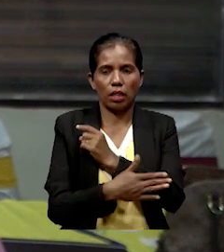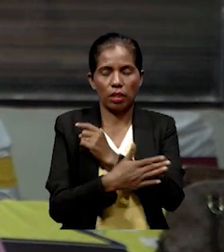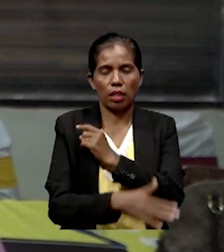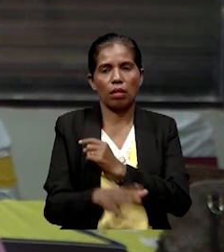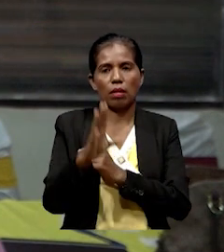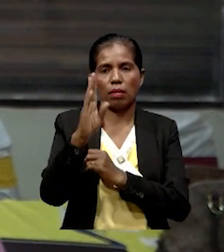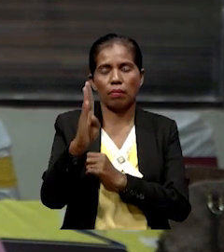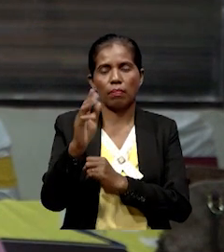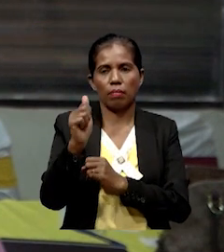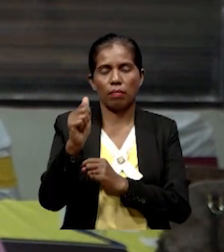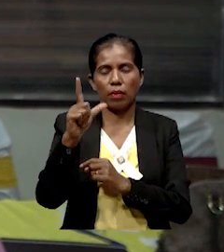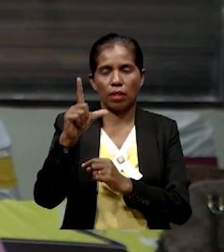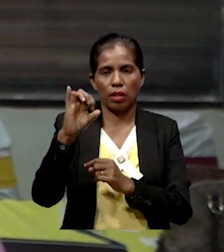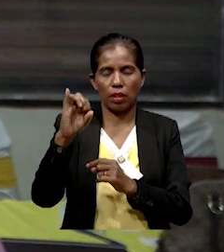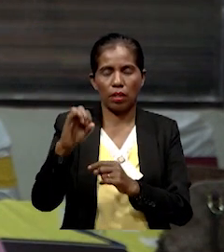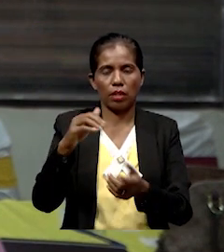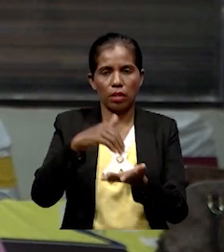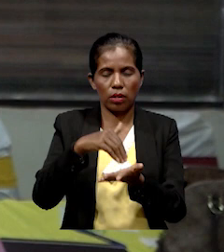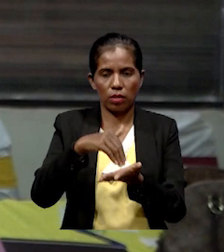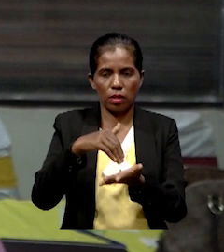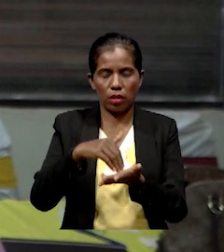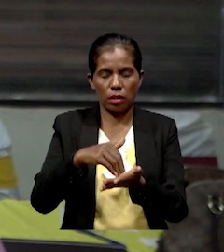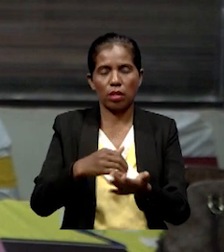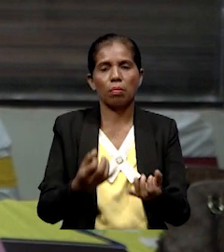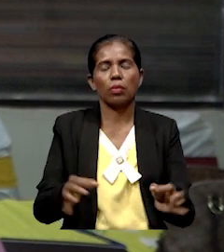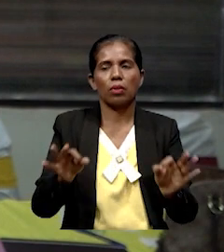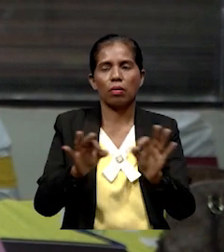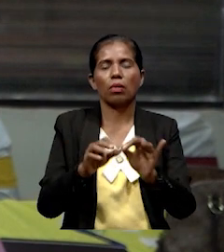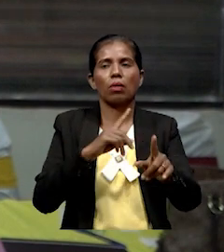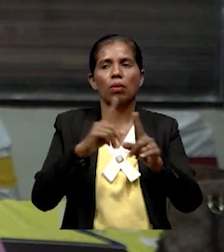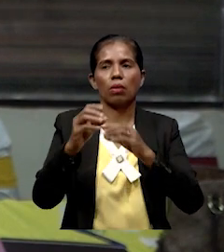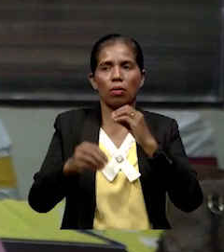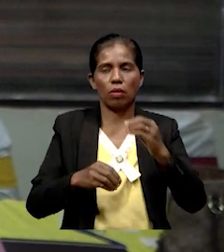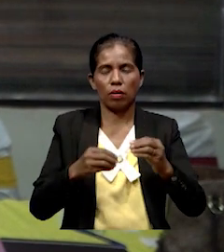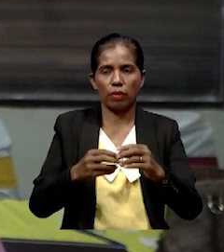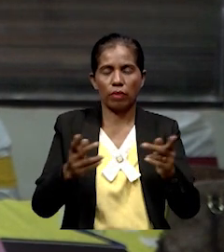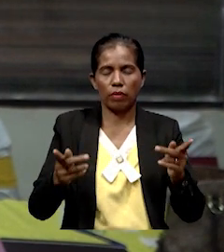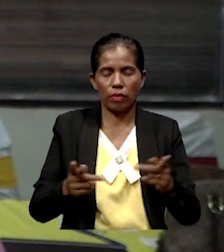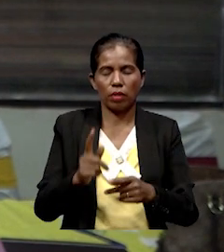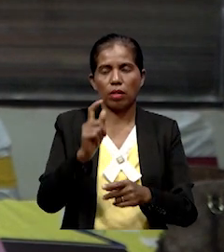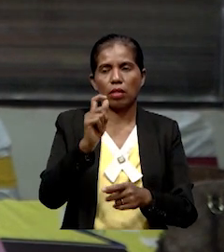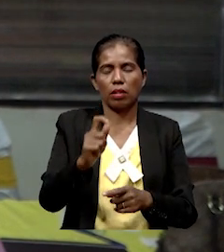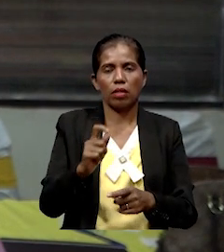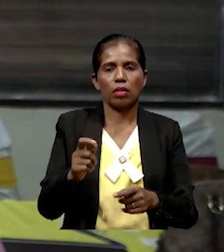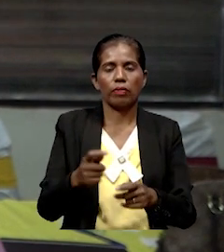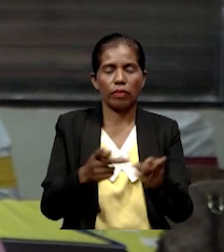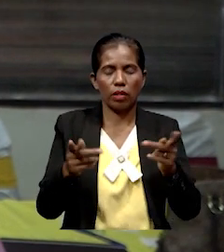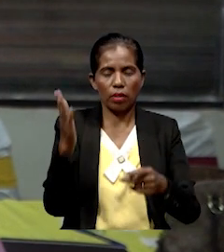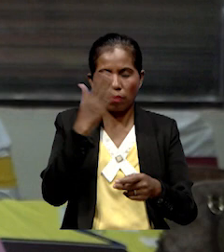piston one important step tenis nama kode iPhone obat Turismo ekoturisme